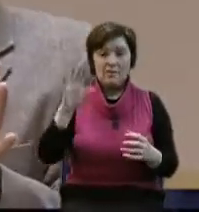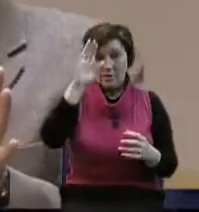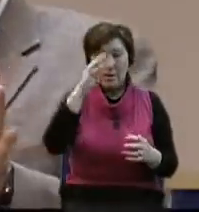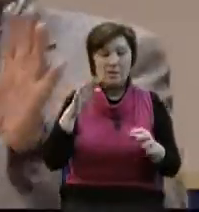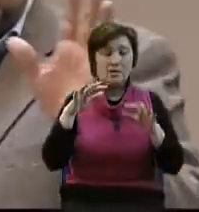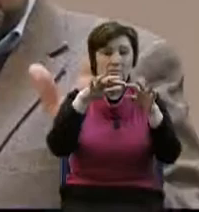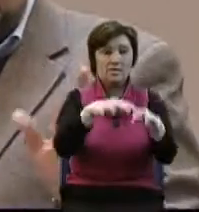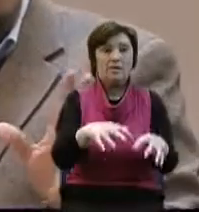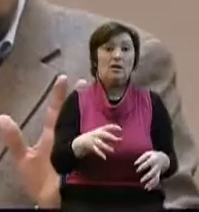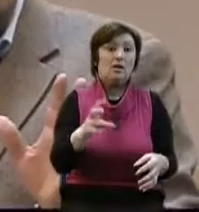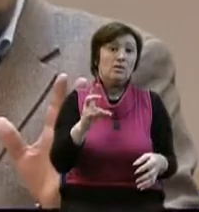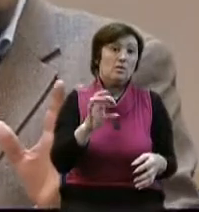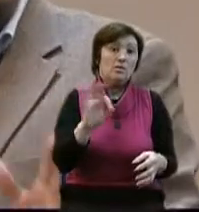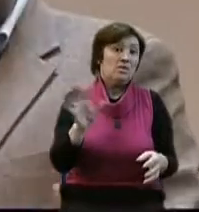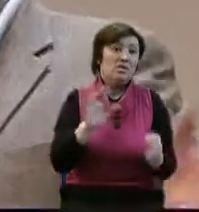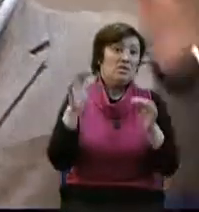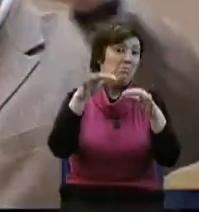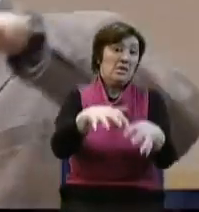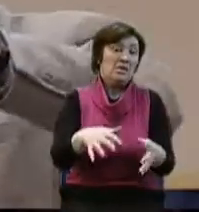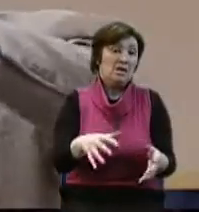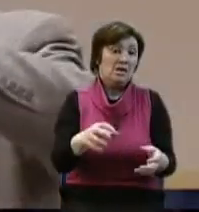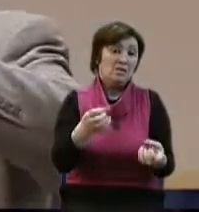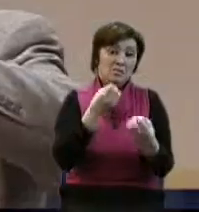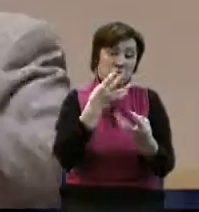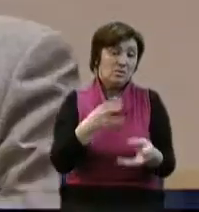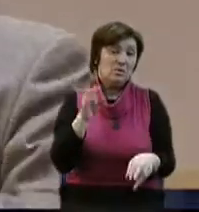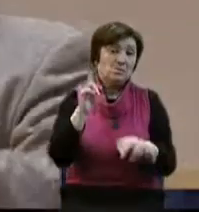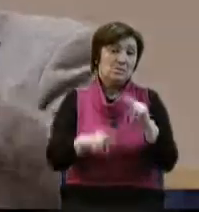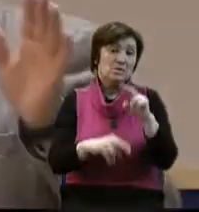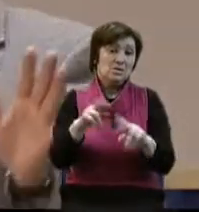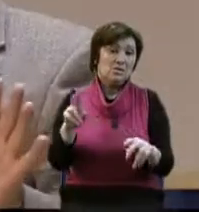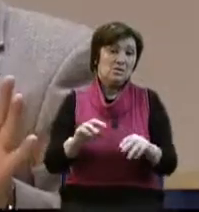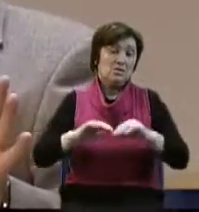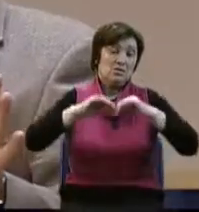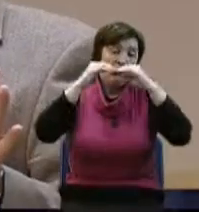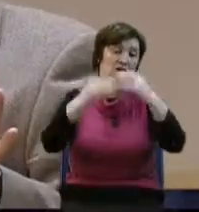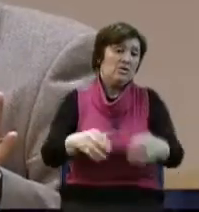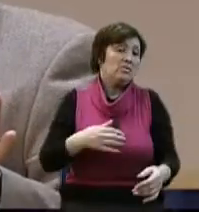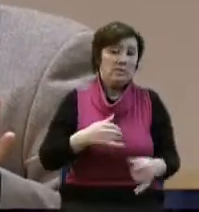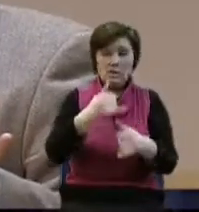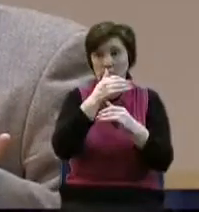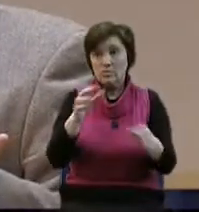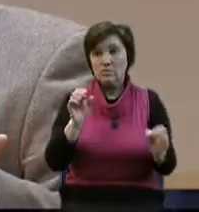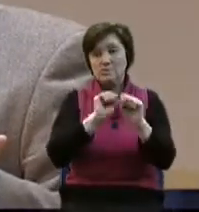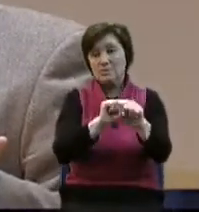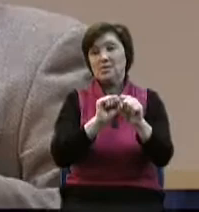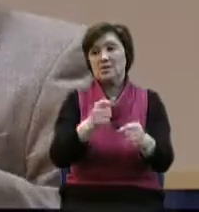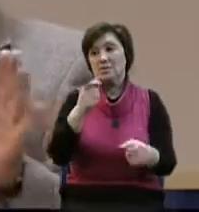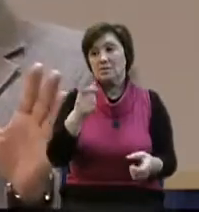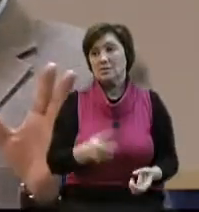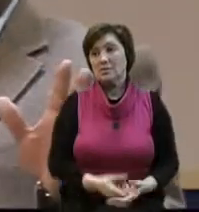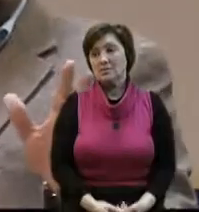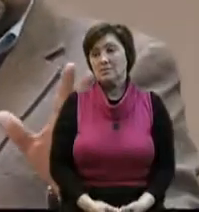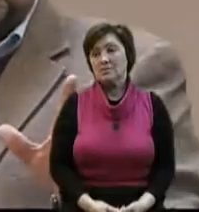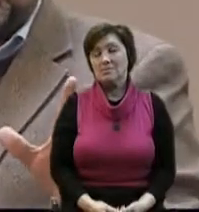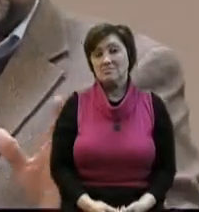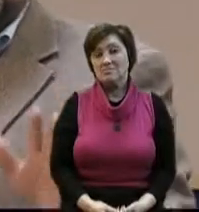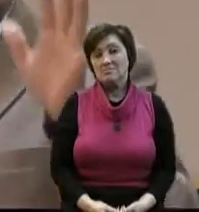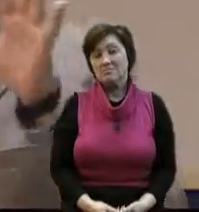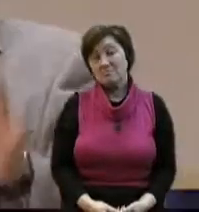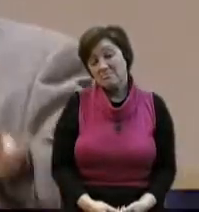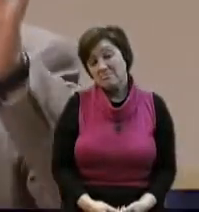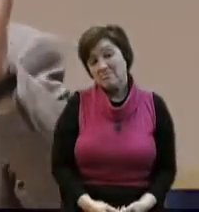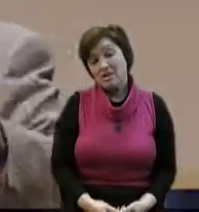как они на нас не нападают, а просто строят вал, то мы не имеем права защищаться. И естественно, они по